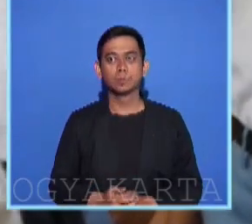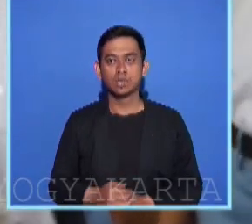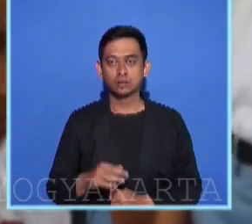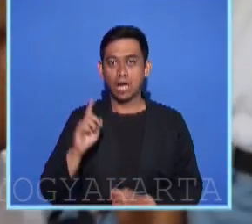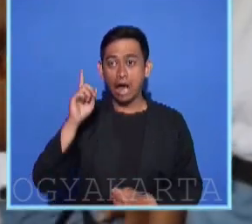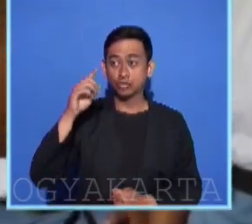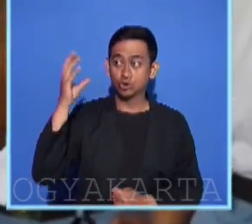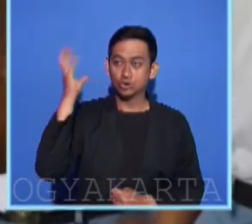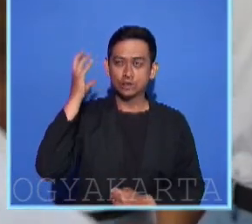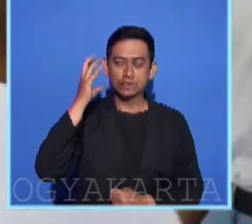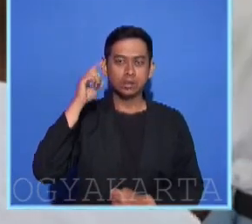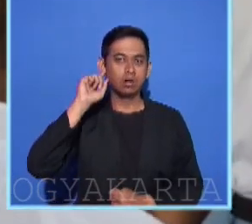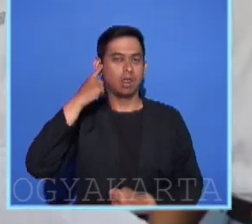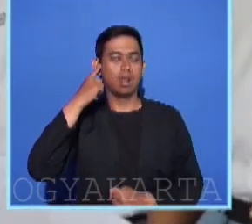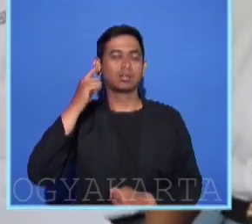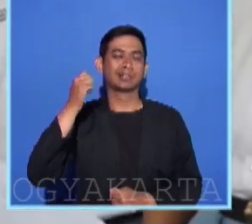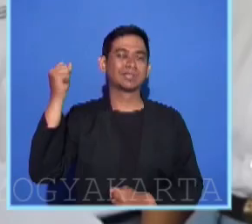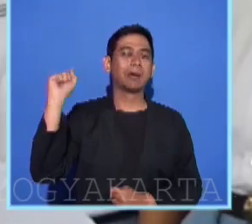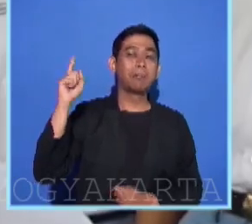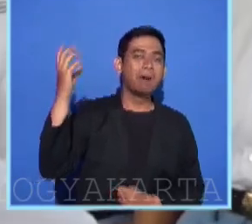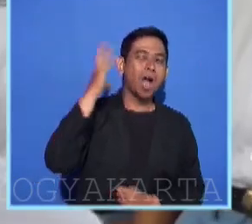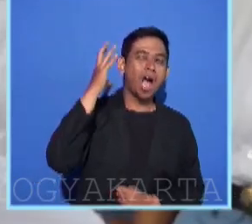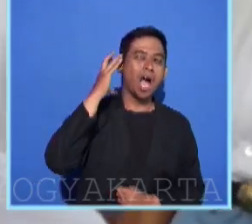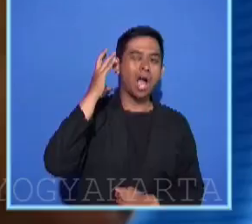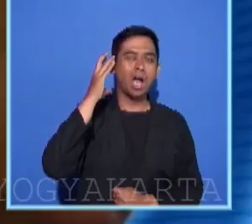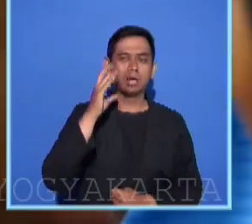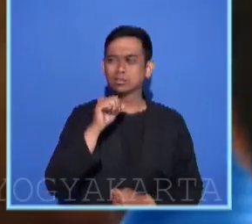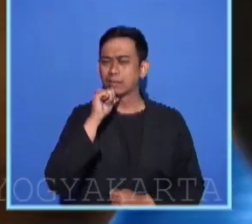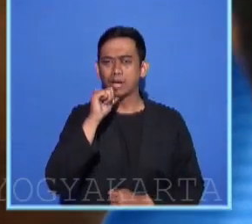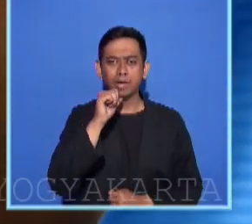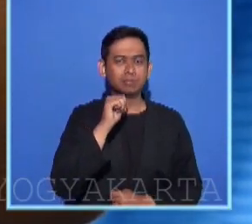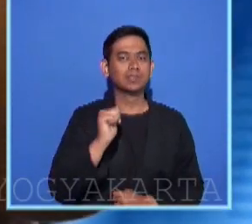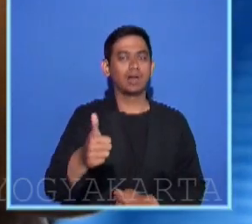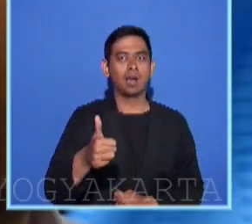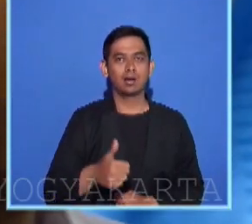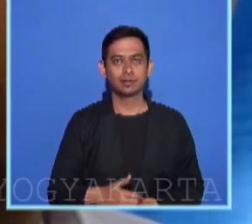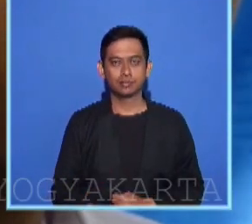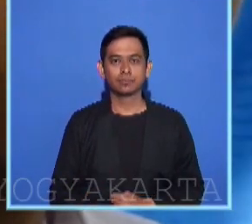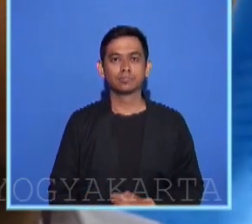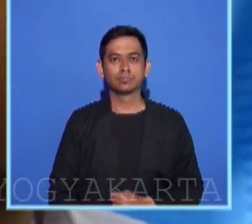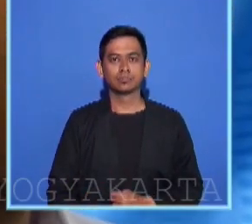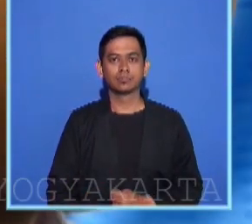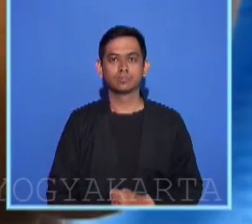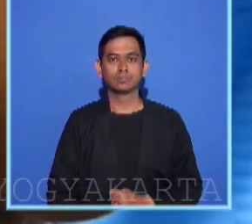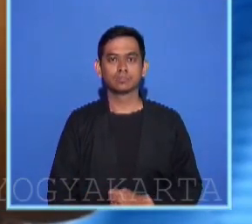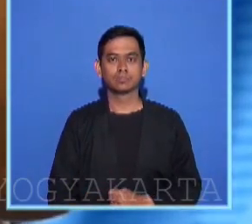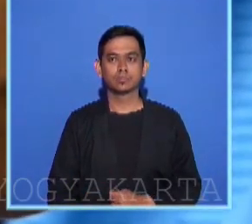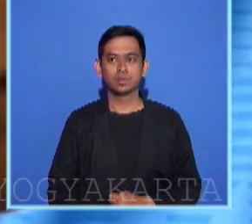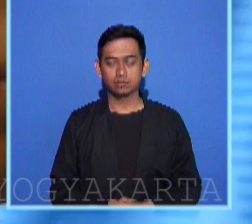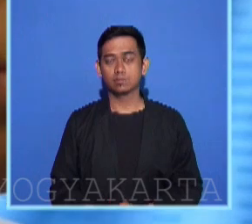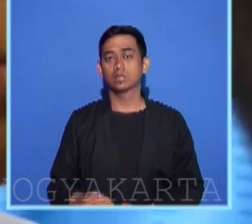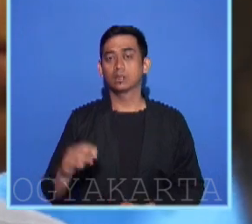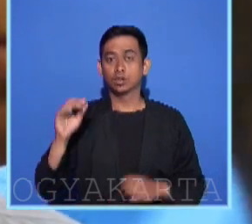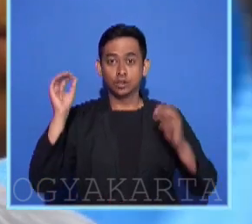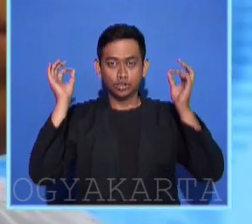ketulian karena bising bisa terjadi pada siapun tanpa melihat usia salah satunya dengan tidak memakai ponsel dan penyuara telinga